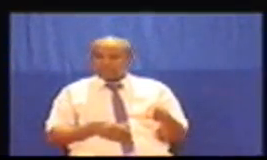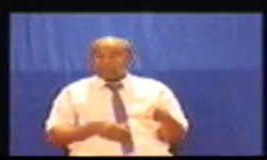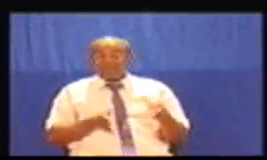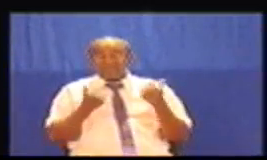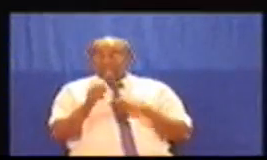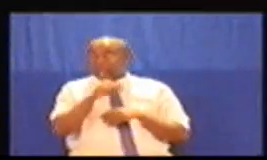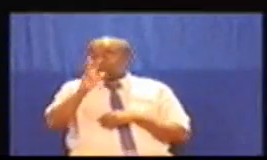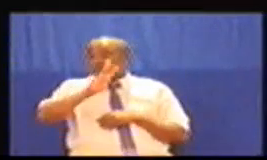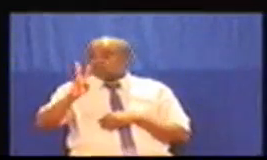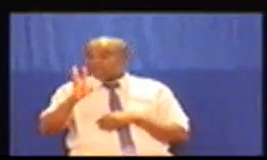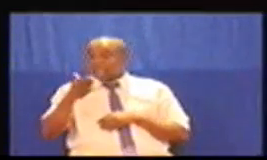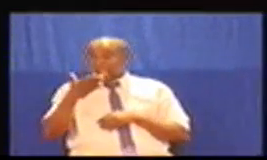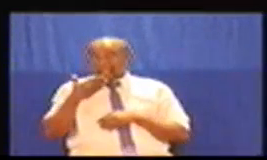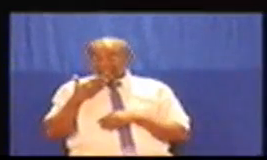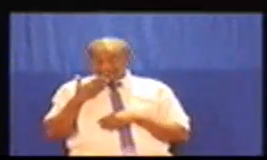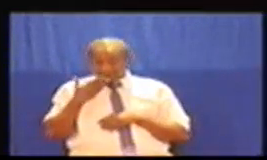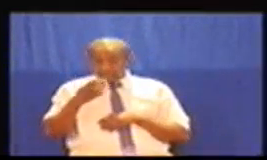wilaya sasa tuanze kujijengea angalau